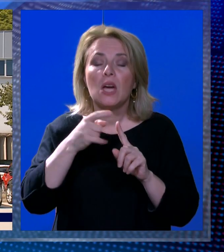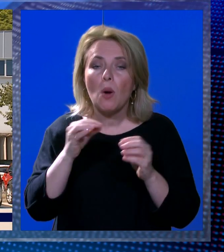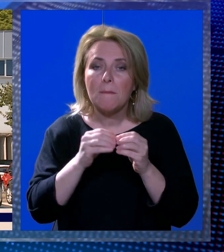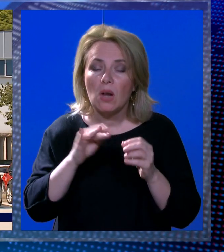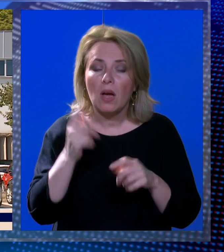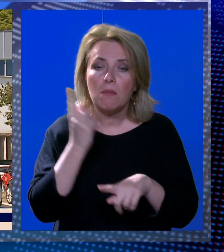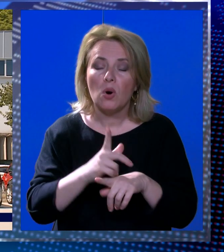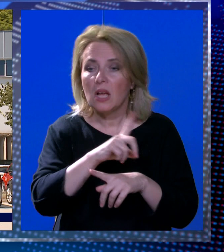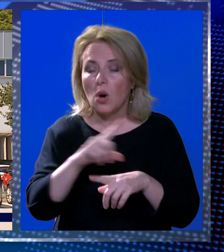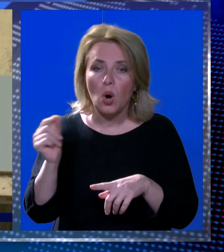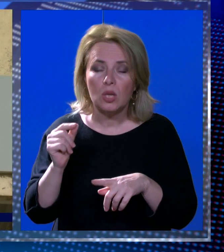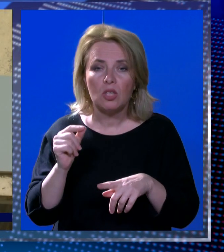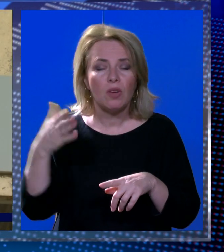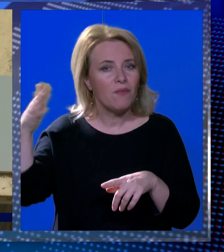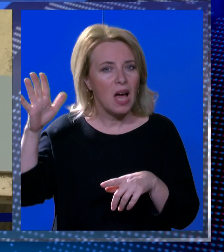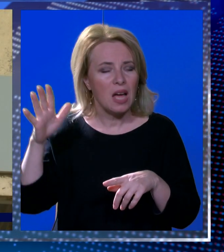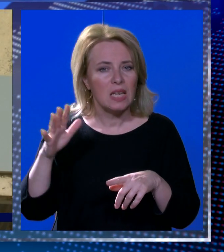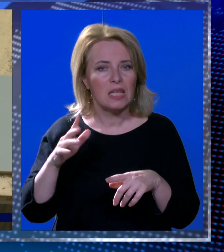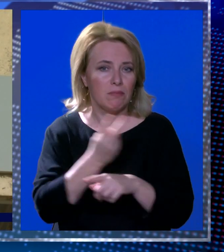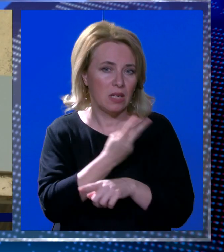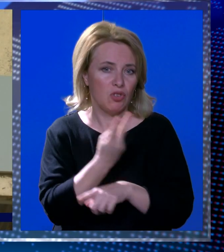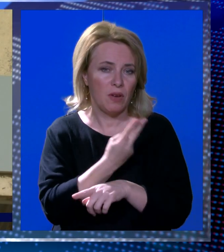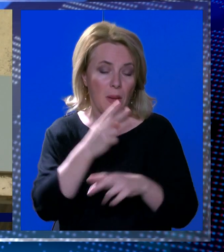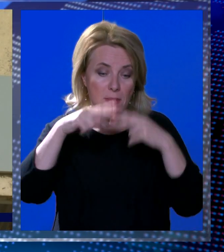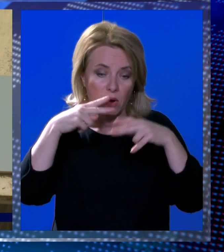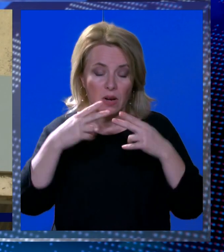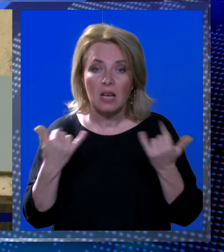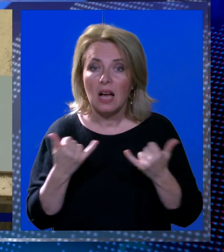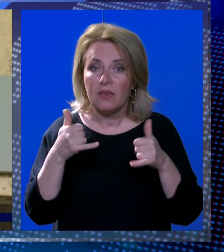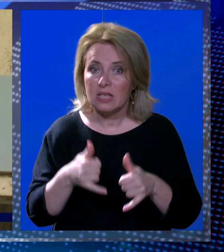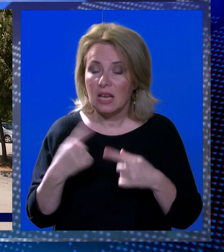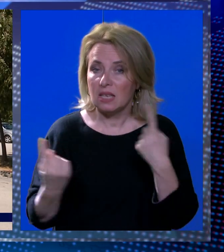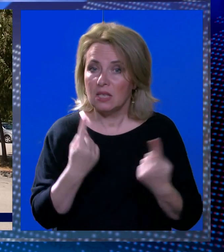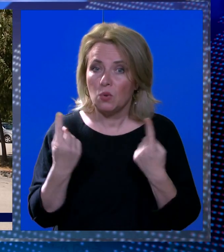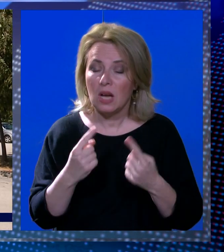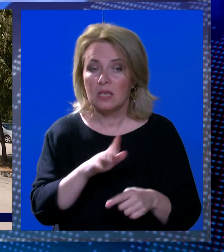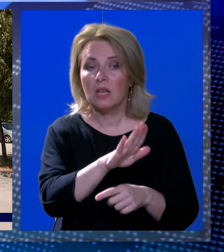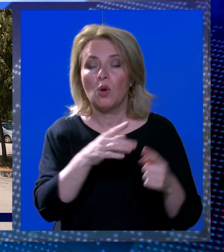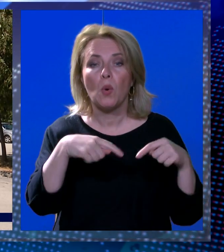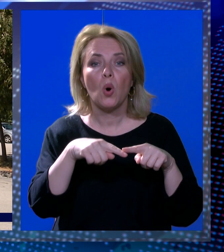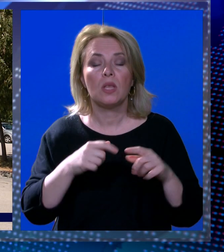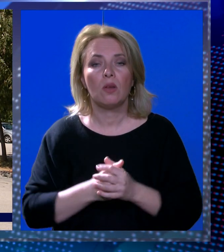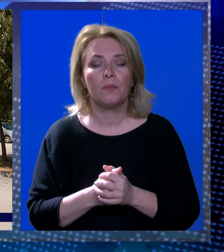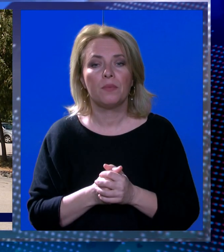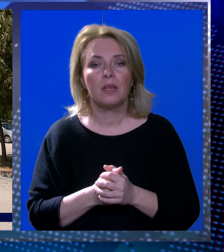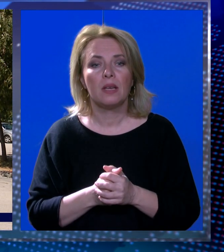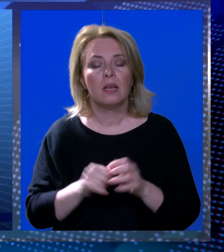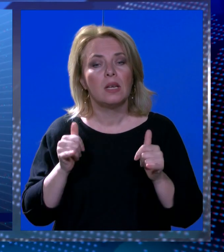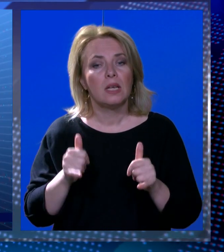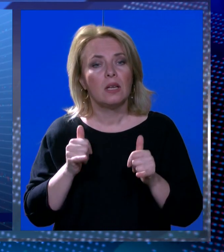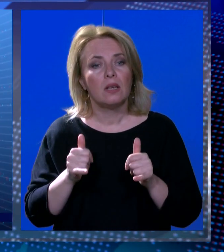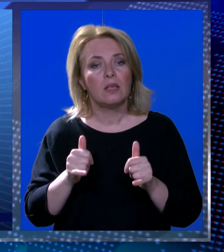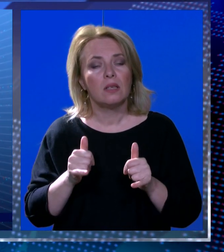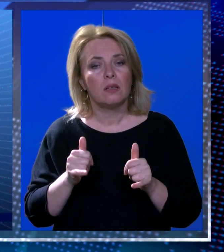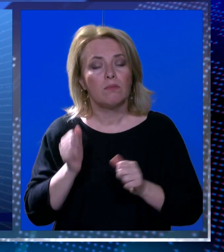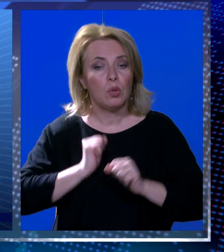mikrobiologiji napustiti to radno mjesto zbog odlaska u inozemstvo. Provjerili smo kakva je trenutačna situacija na tom odjelu. I